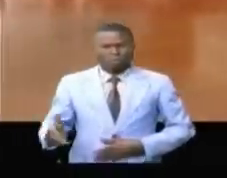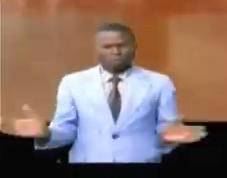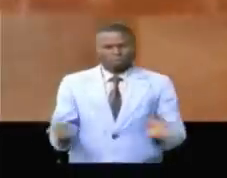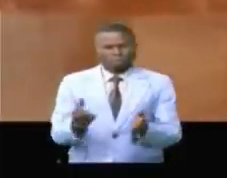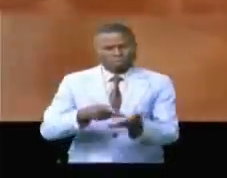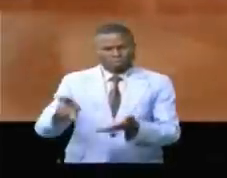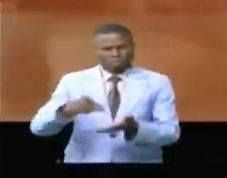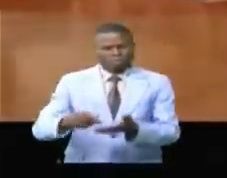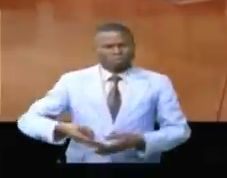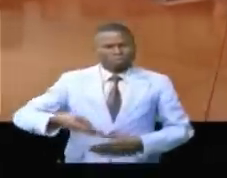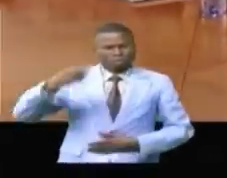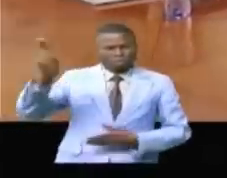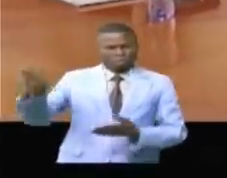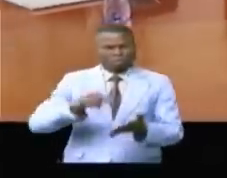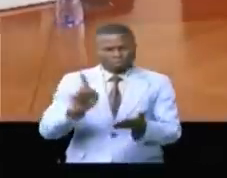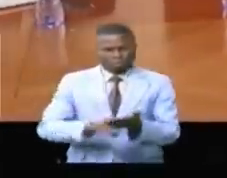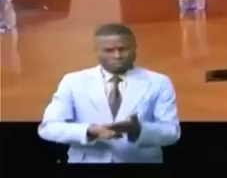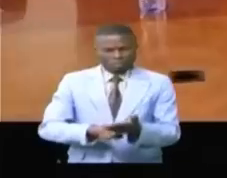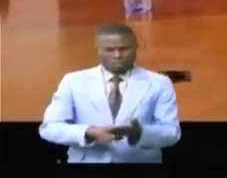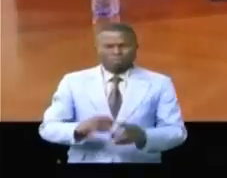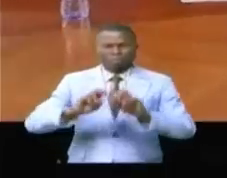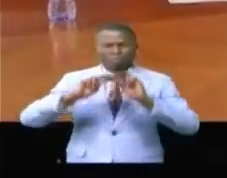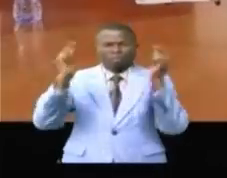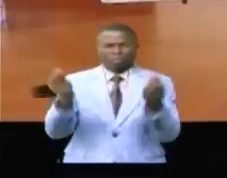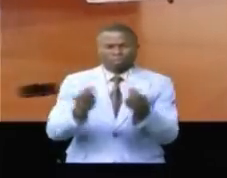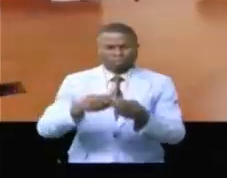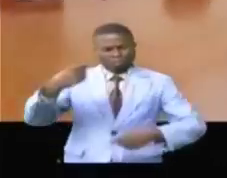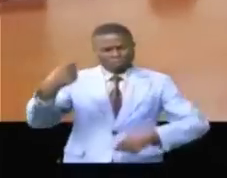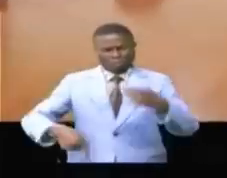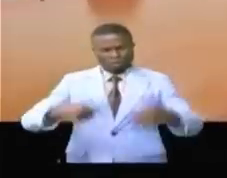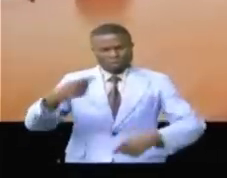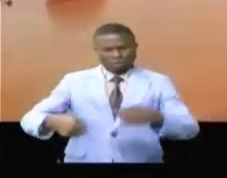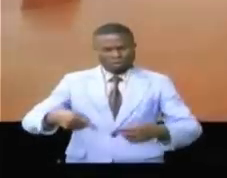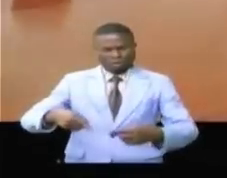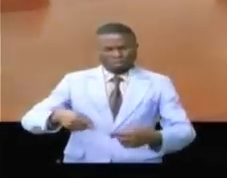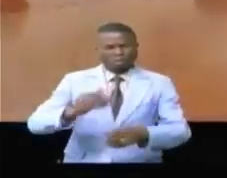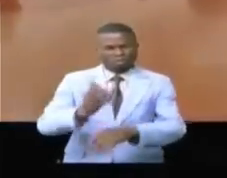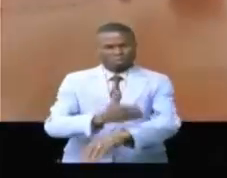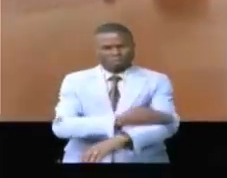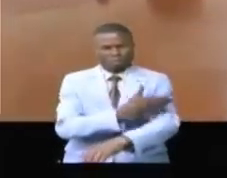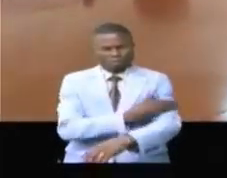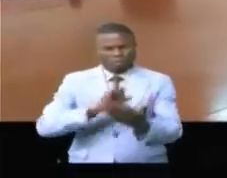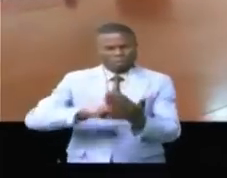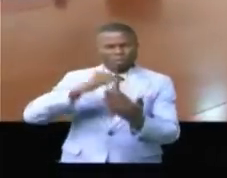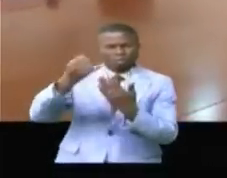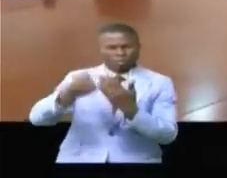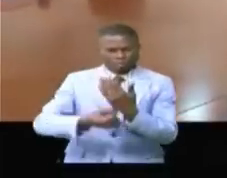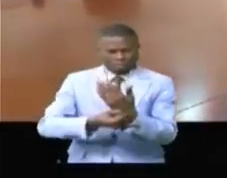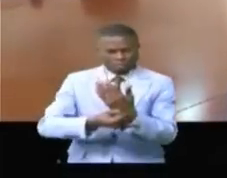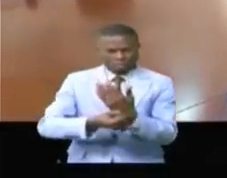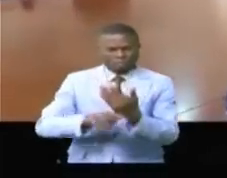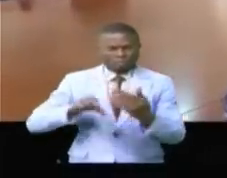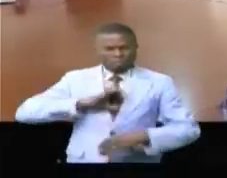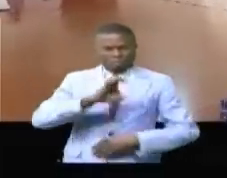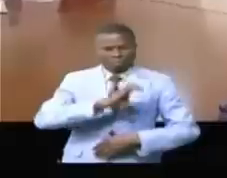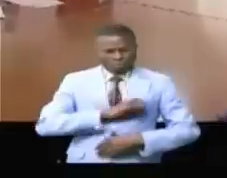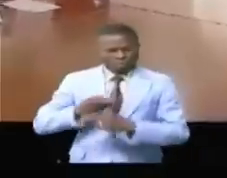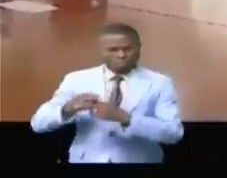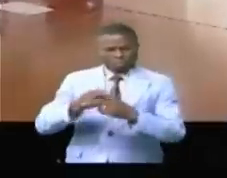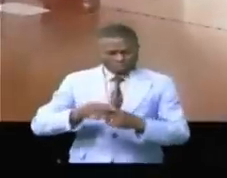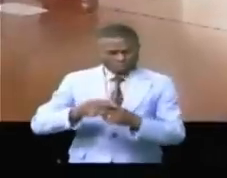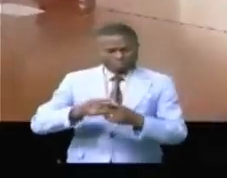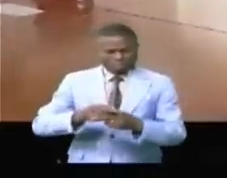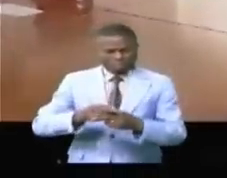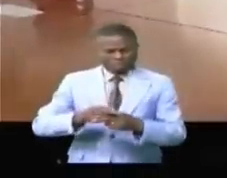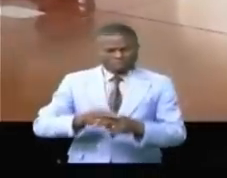de taxes, faciliter les visites et discuter sur les avancées du projet. Un comité de pilotage